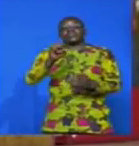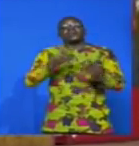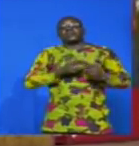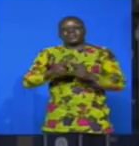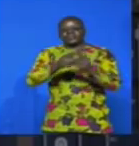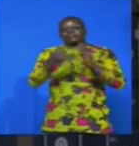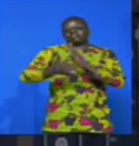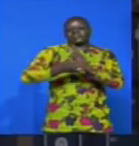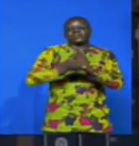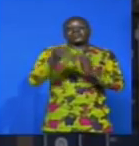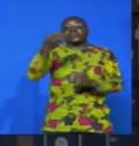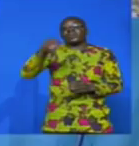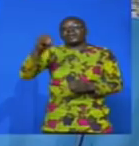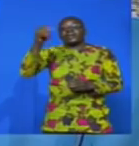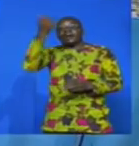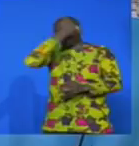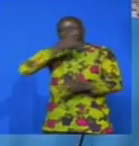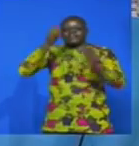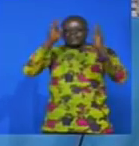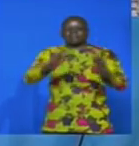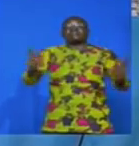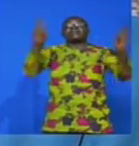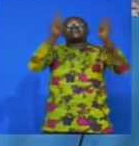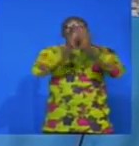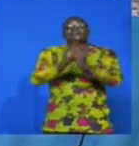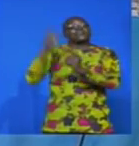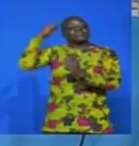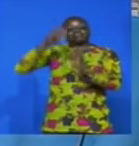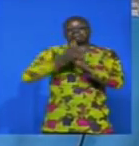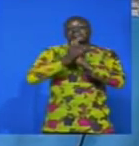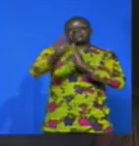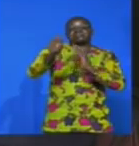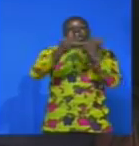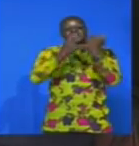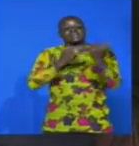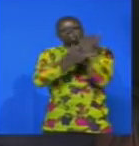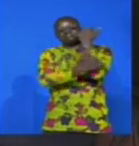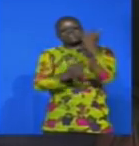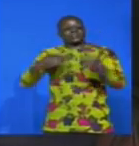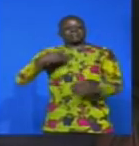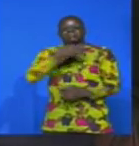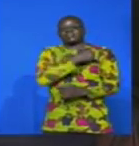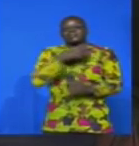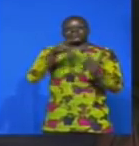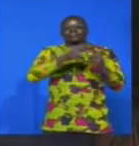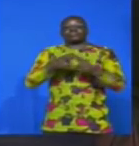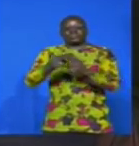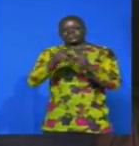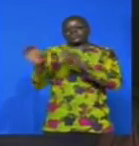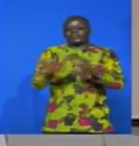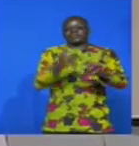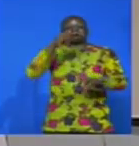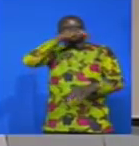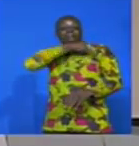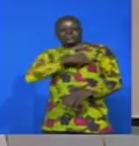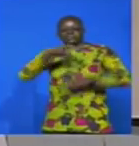monétaire ouest-africaine. La présente rencontre qui réunit des experts des pays membres de l'Union a de ce fait pour mission d'examiner